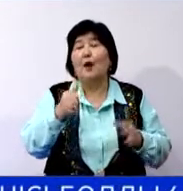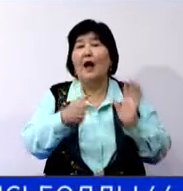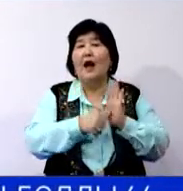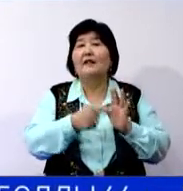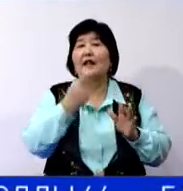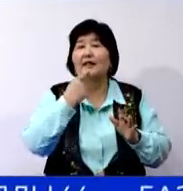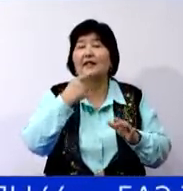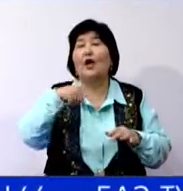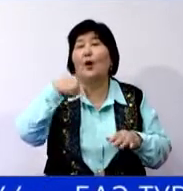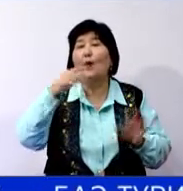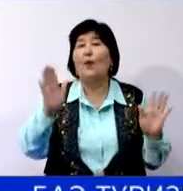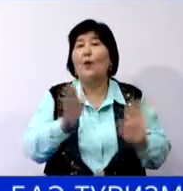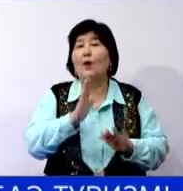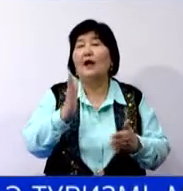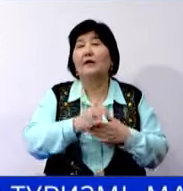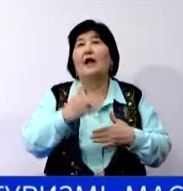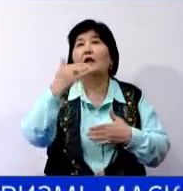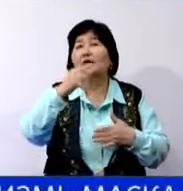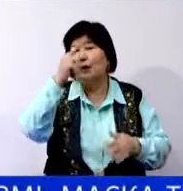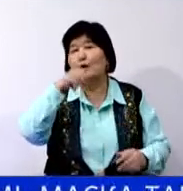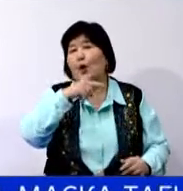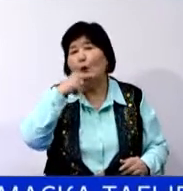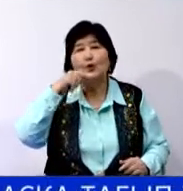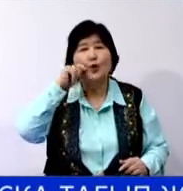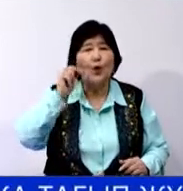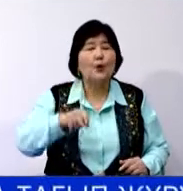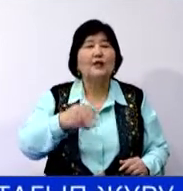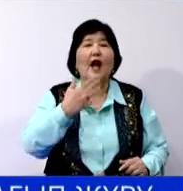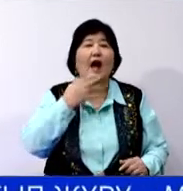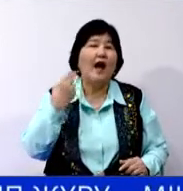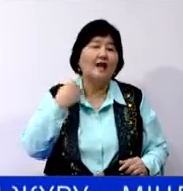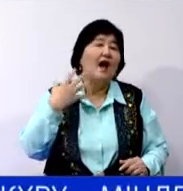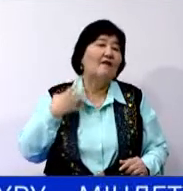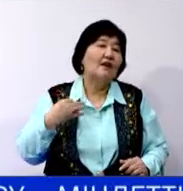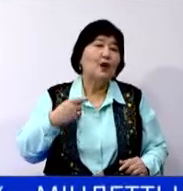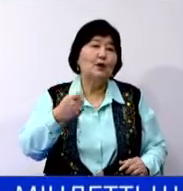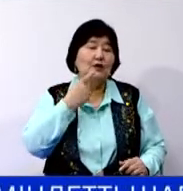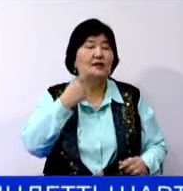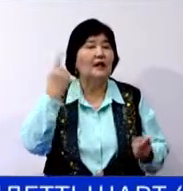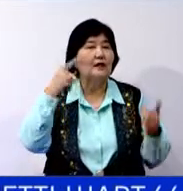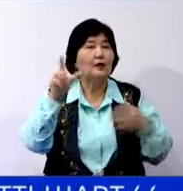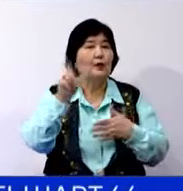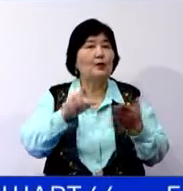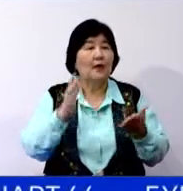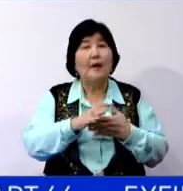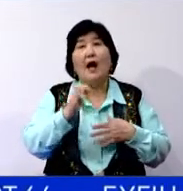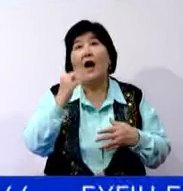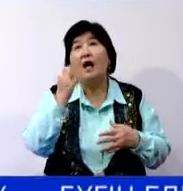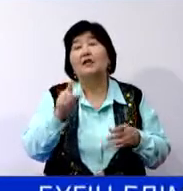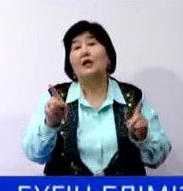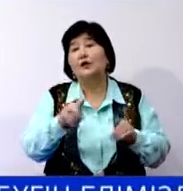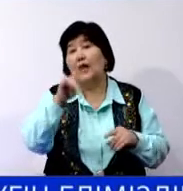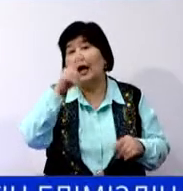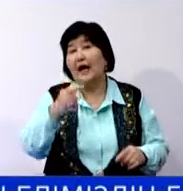тілде ән айтады. Репертуарында үнді, орыс, украин, ағылшын және француз тілдеріндегі туындылар бар. Ал Айшани үшін